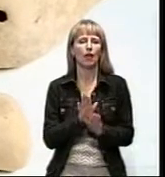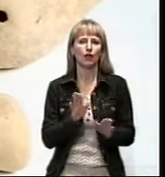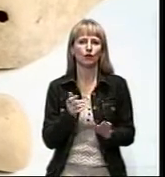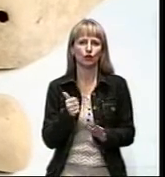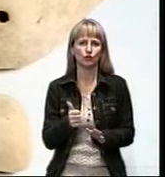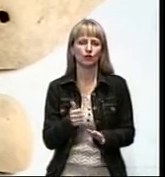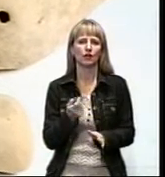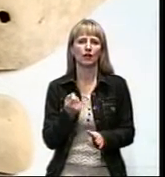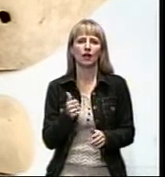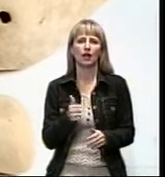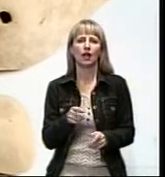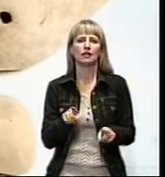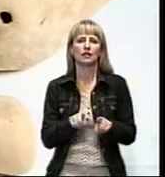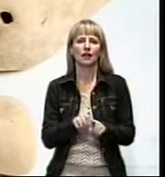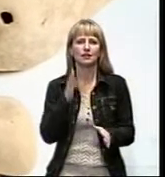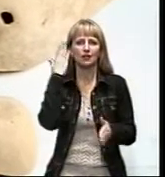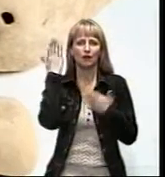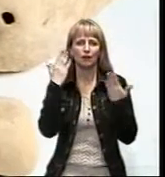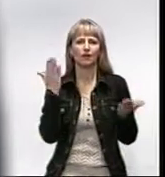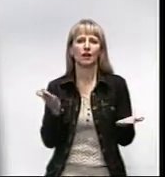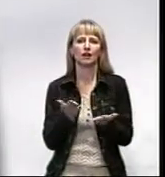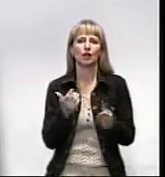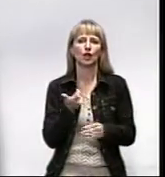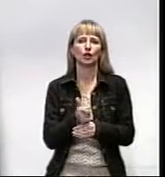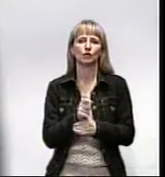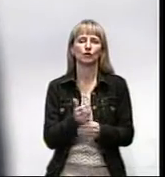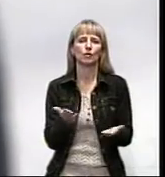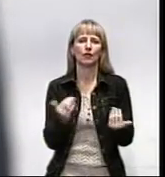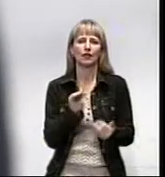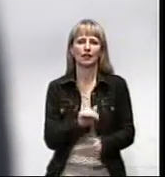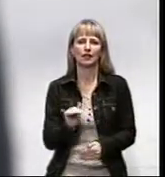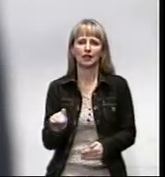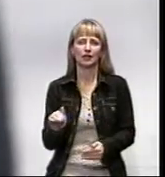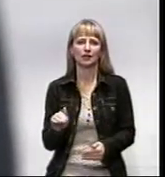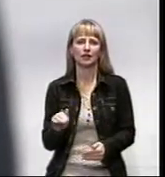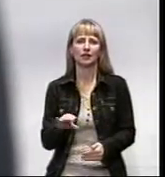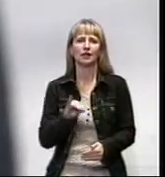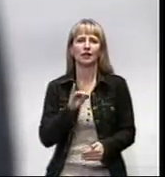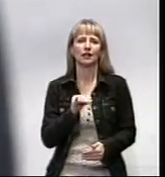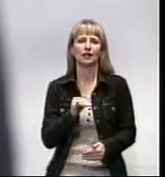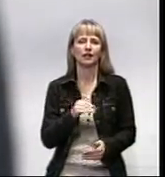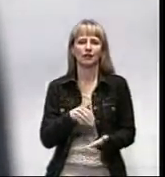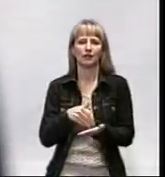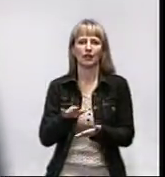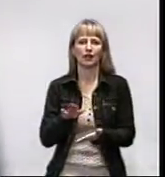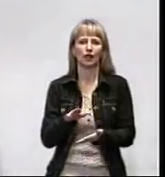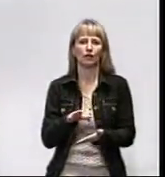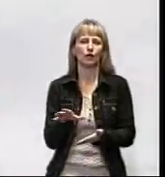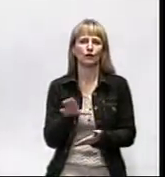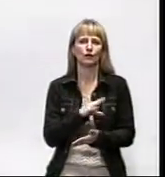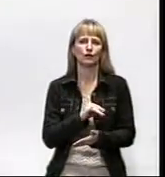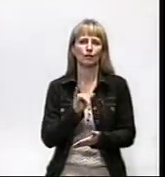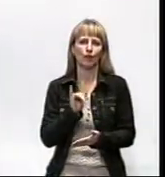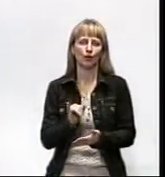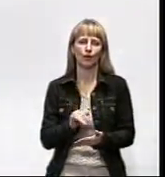такі гарнесенькі, але це така забавка, яка дуже приваблює дітей і відлякує усіляку нечисть.